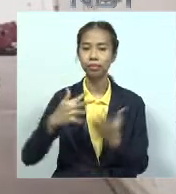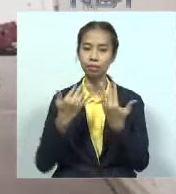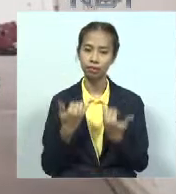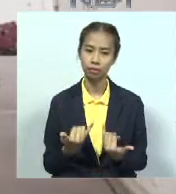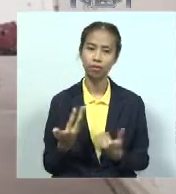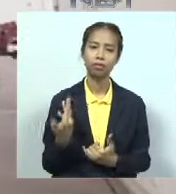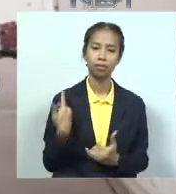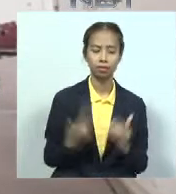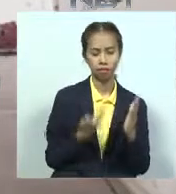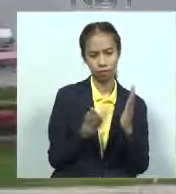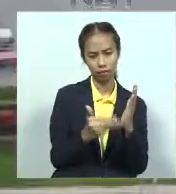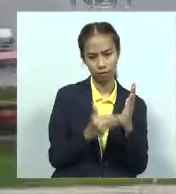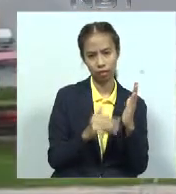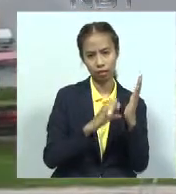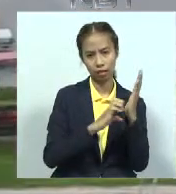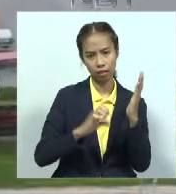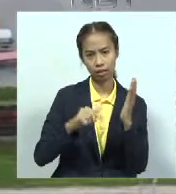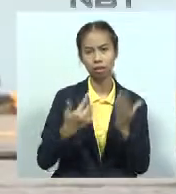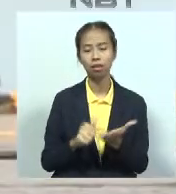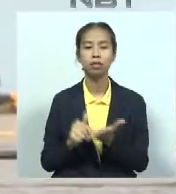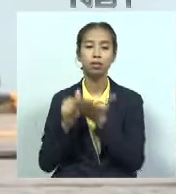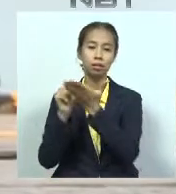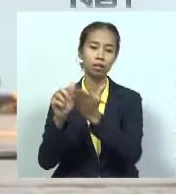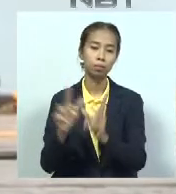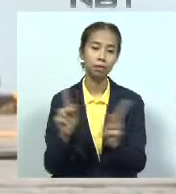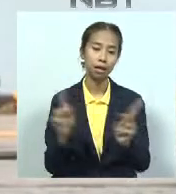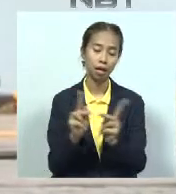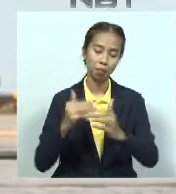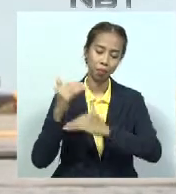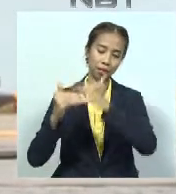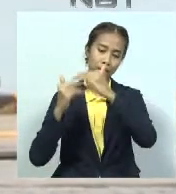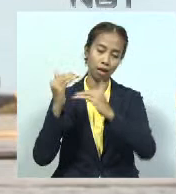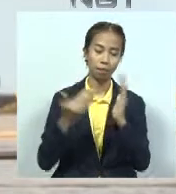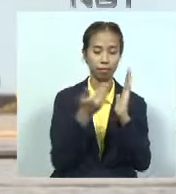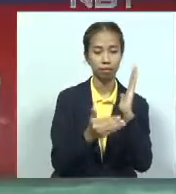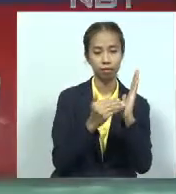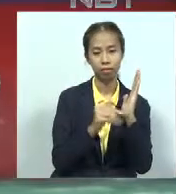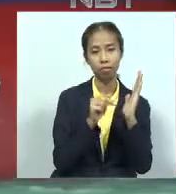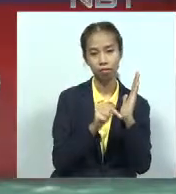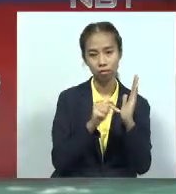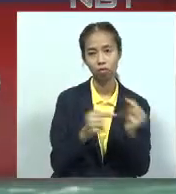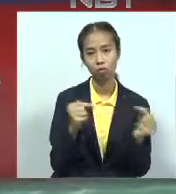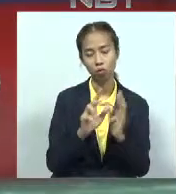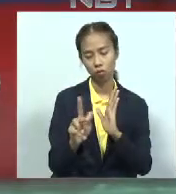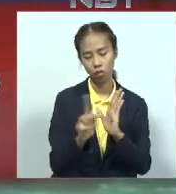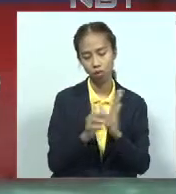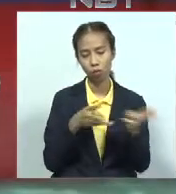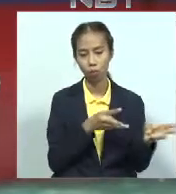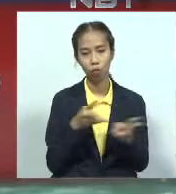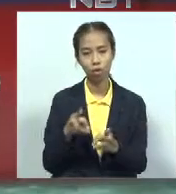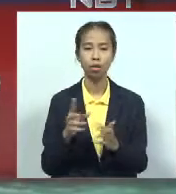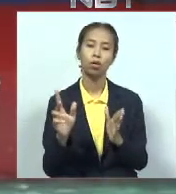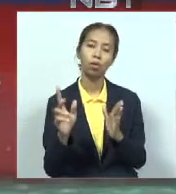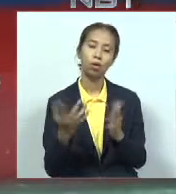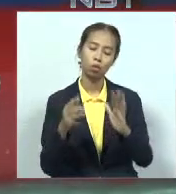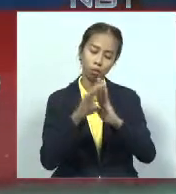าพิเศษภาคตะวันออกเสนอร่างประกาศคณะกรรมการนโยบายเขตพัฒนาพิเศษภาคตะวันออกเรื่องหลักเกณฑ์วิธีการเงื่อนไ